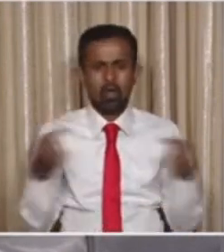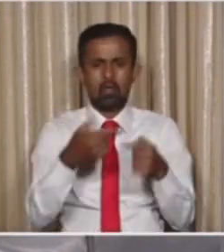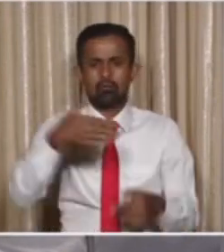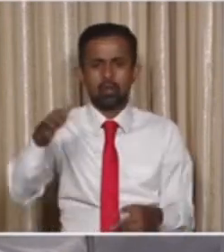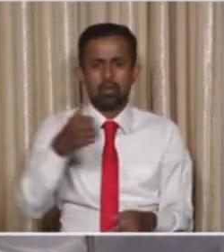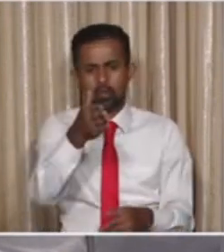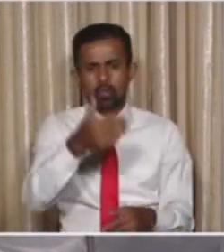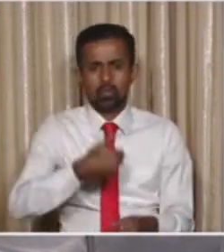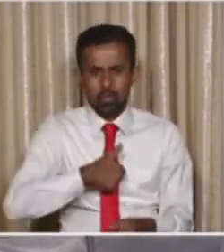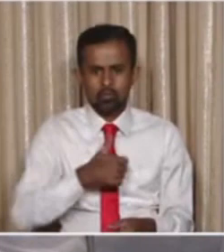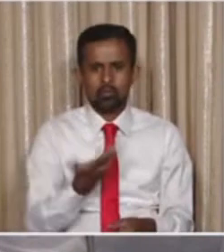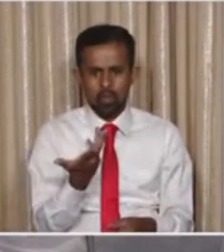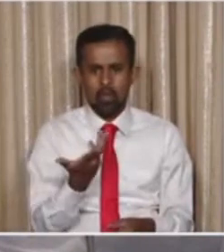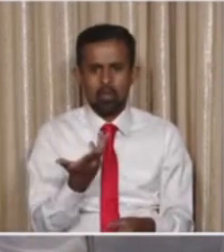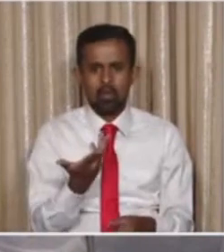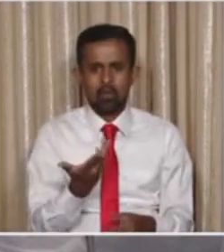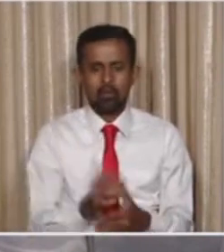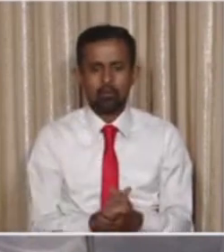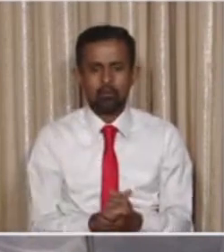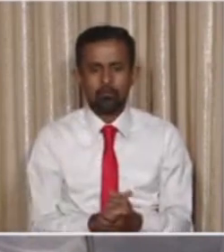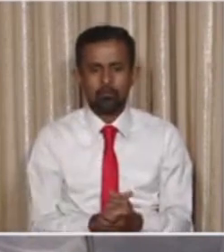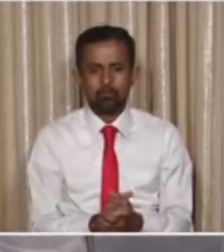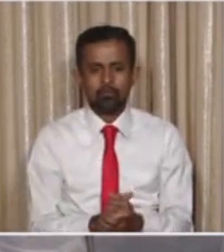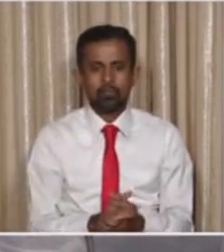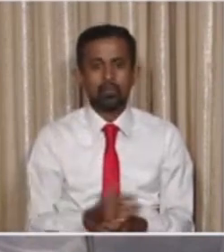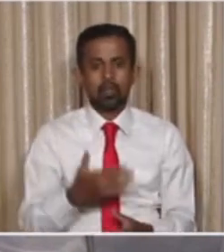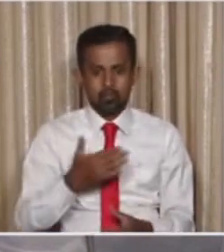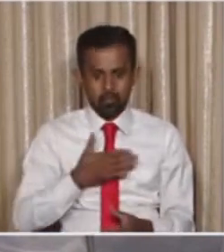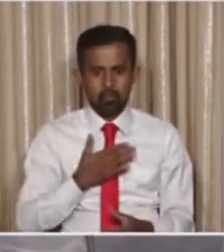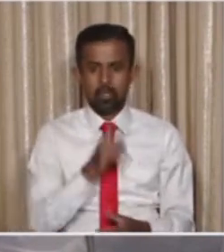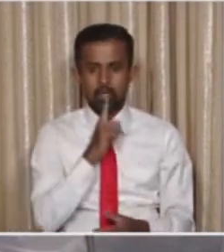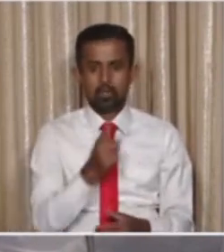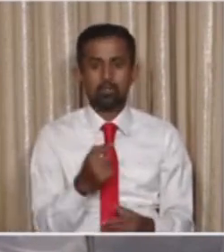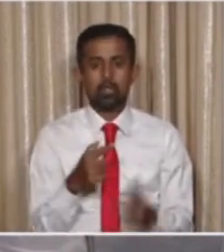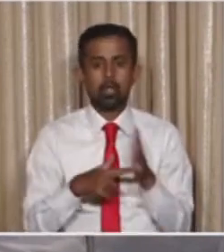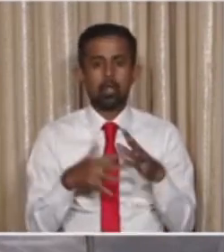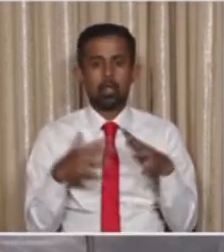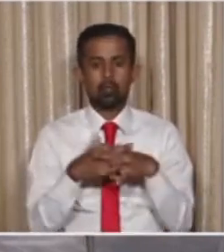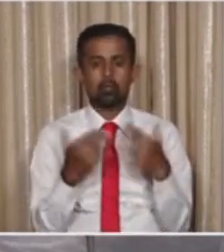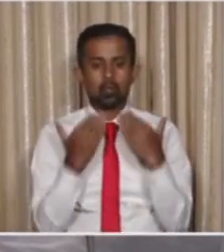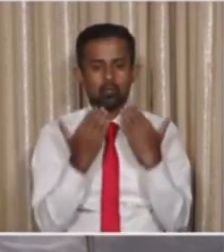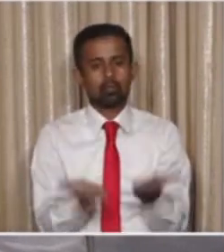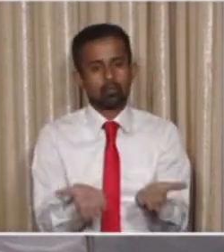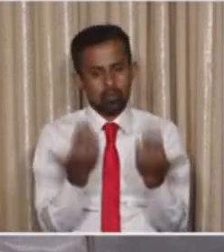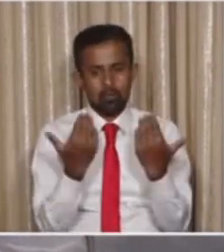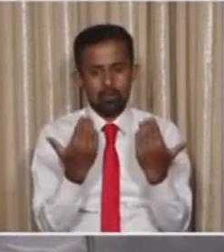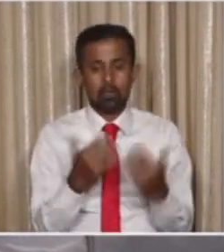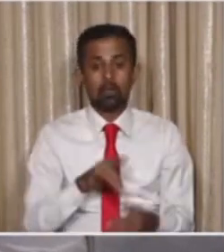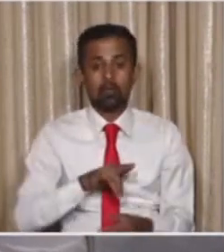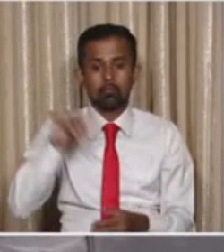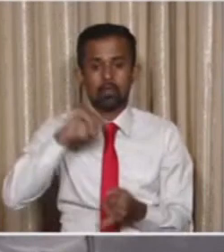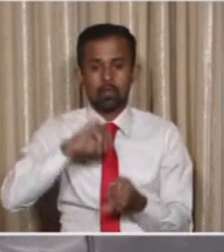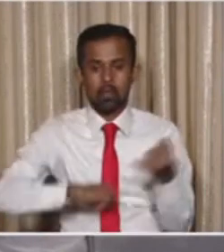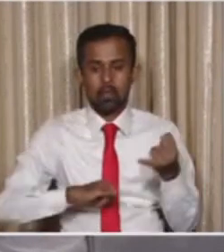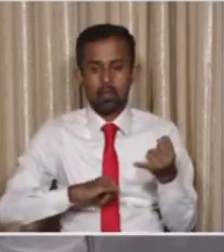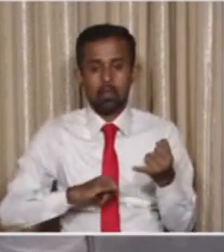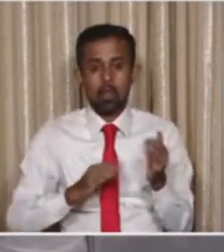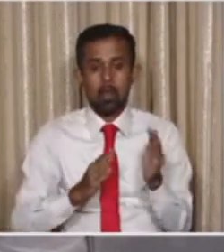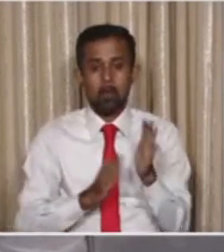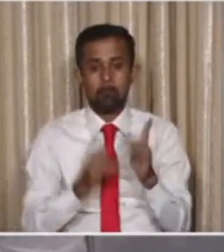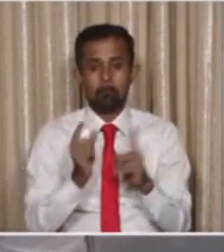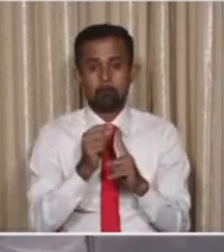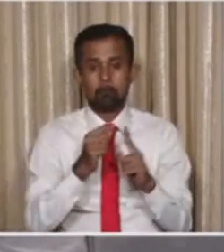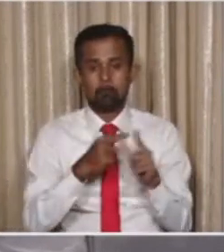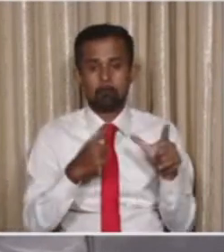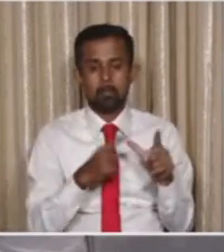ඔයත් පොඩ්ඩක්වත් කැමති වුණේ නැහැ නේ කියලා. මම කිව්වේ නීති උපදෙස් අරගෙන කරන දෙයක් කරන්න කියලා විදේශ ලේකම්ටයි මීපැකේ සභාපතිරයයි